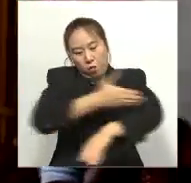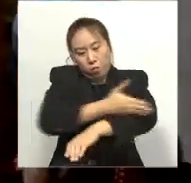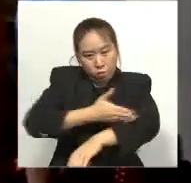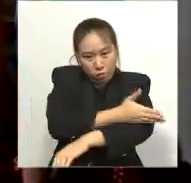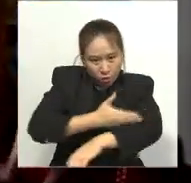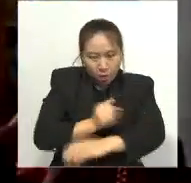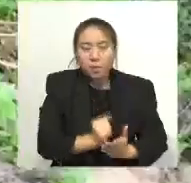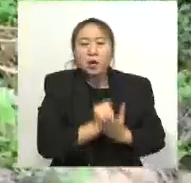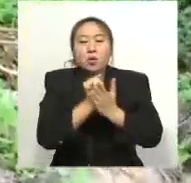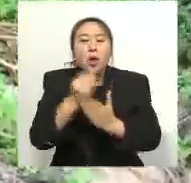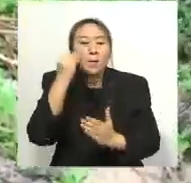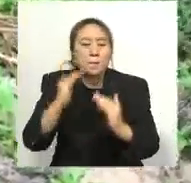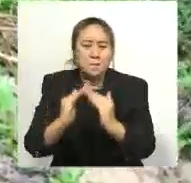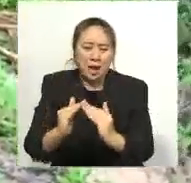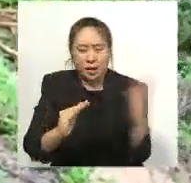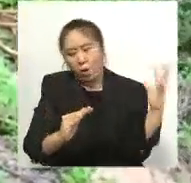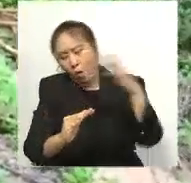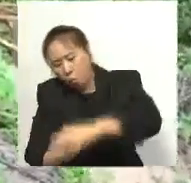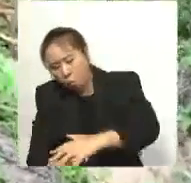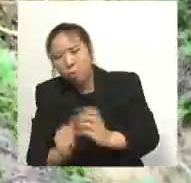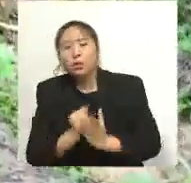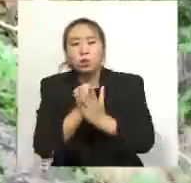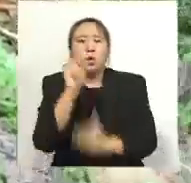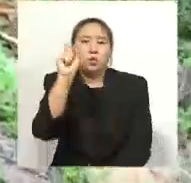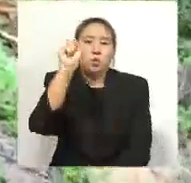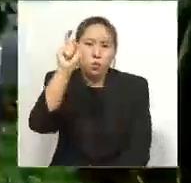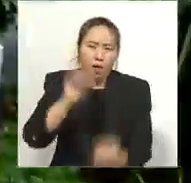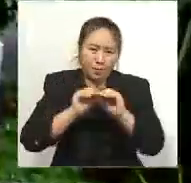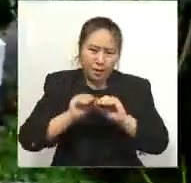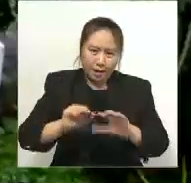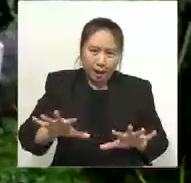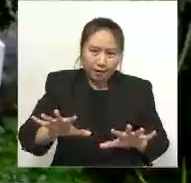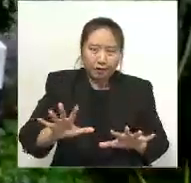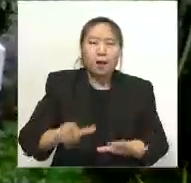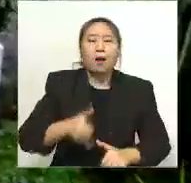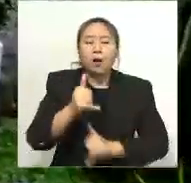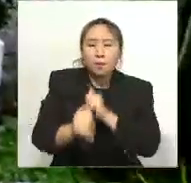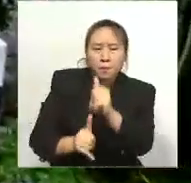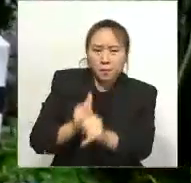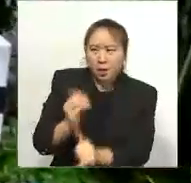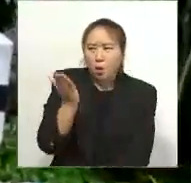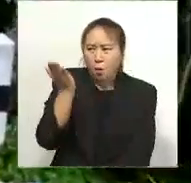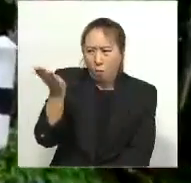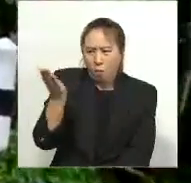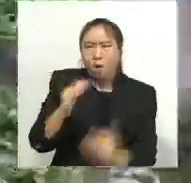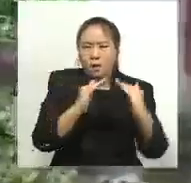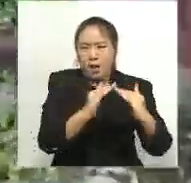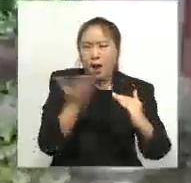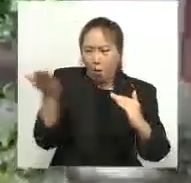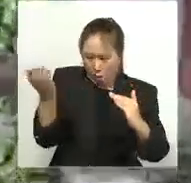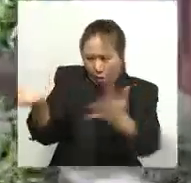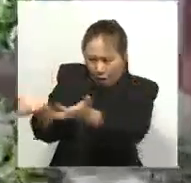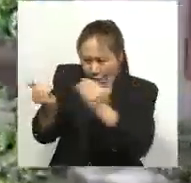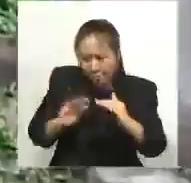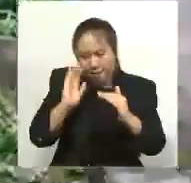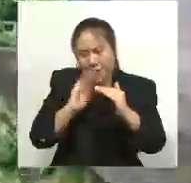ถูกไม้ล้มทับบ้านเนี่ยอย่างด่วนเลยค่ะแล้วก็ประกาศด้วยนะคะให้ชาวบ้านเดินทางไปแจ้งขอรับกระเบื้องมุงหลังคา